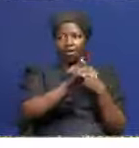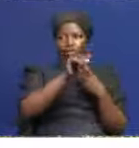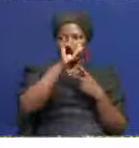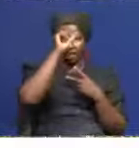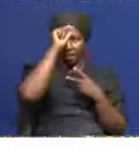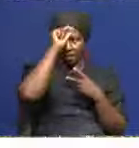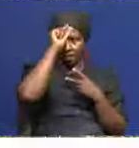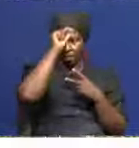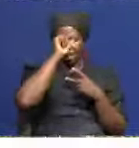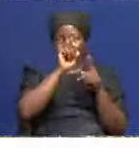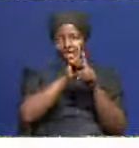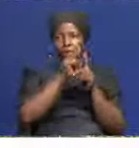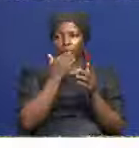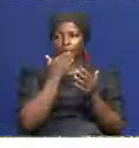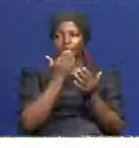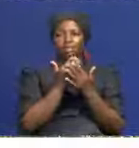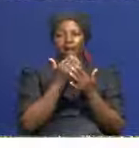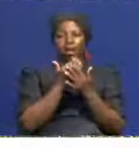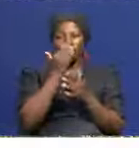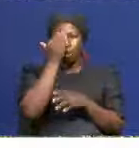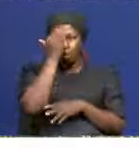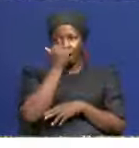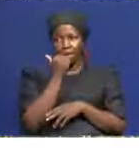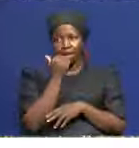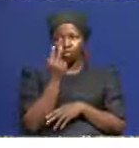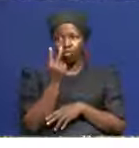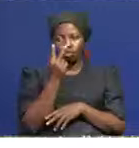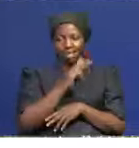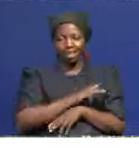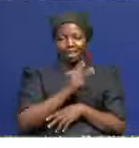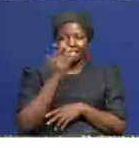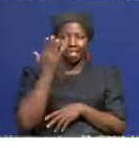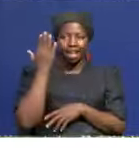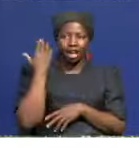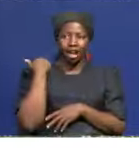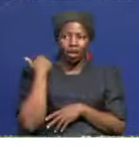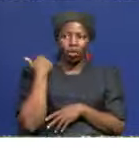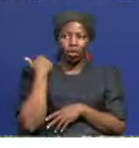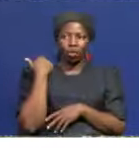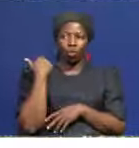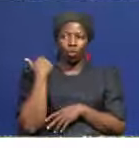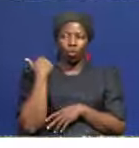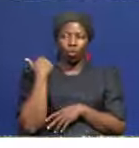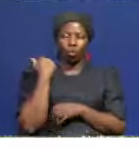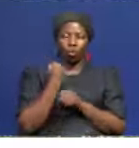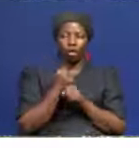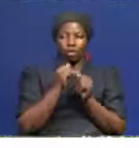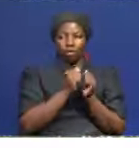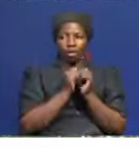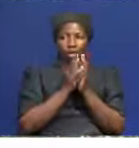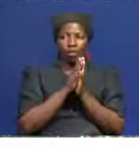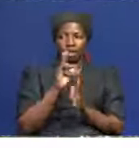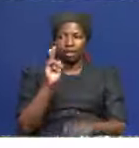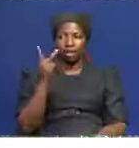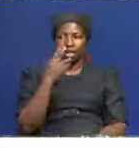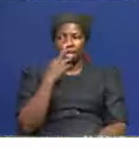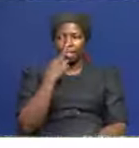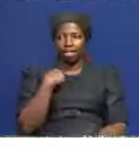pia tunashukuru kwa sababu siku mbili zilizopita tukishirikiana na Kenya Red Cross